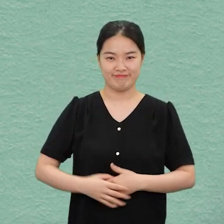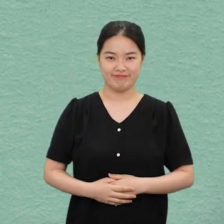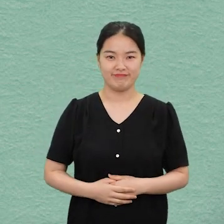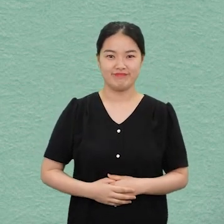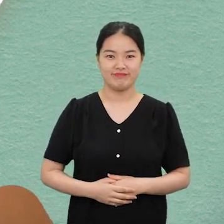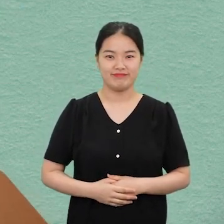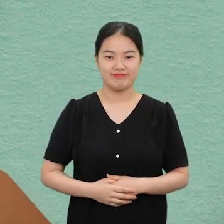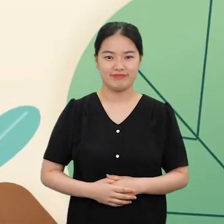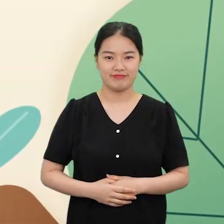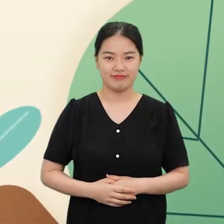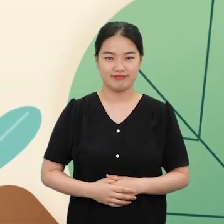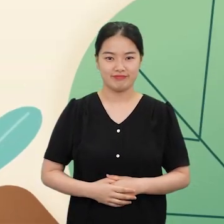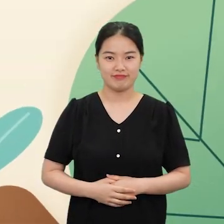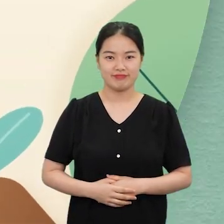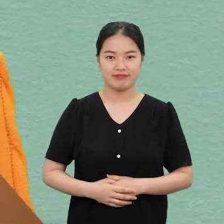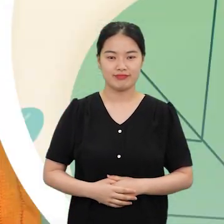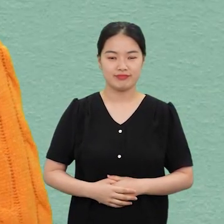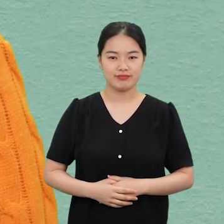볼까요?